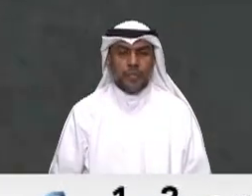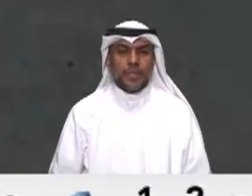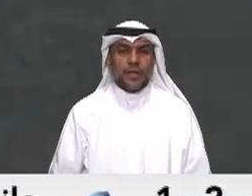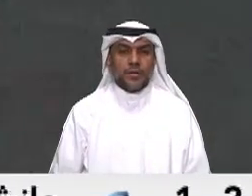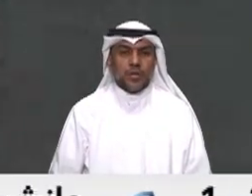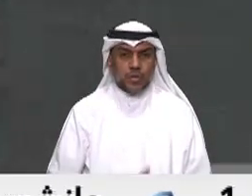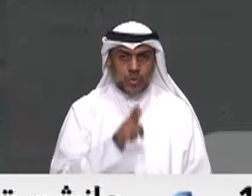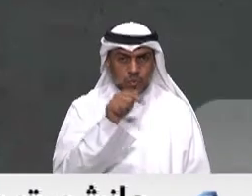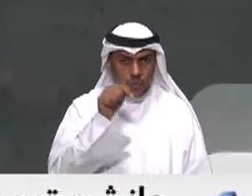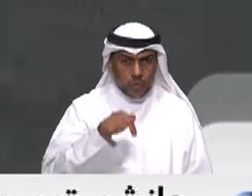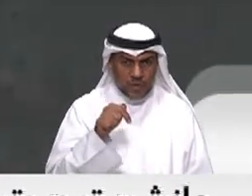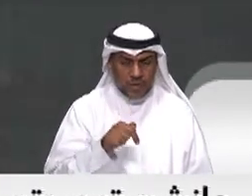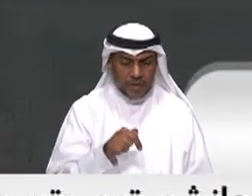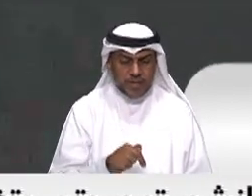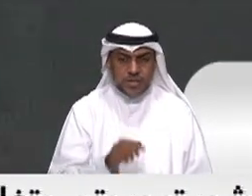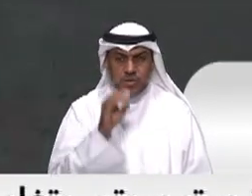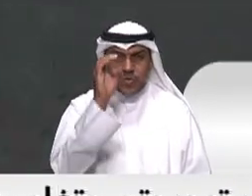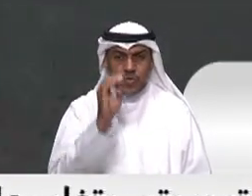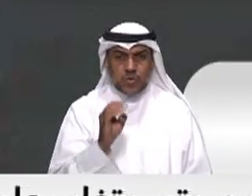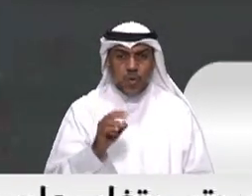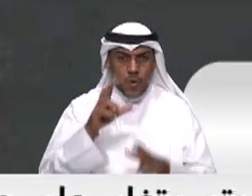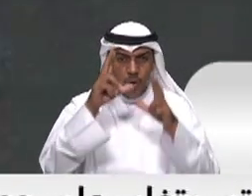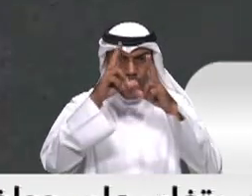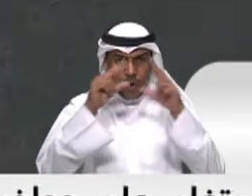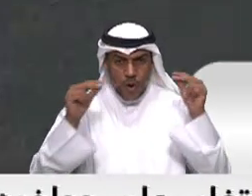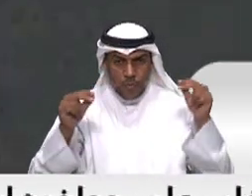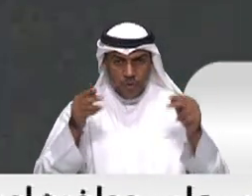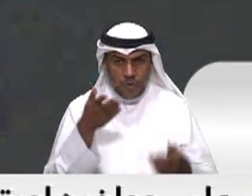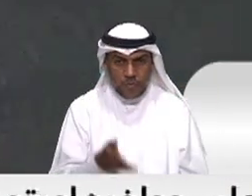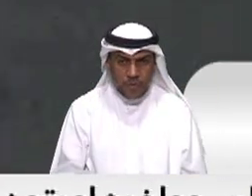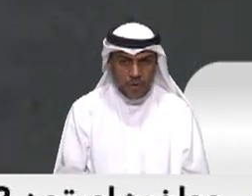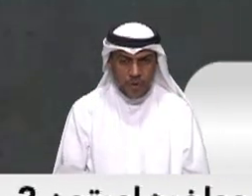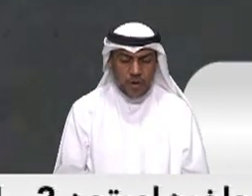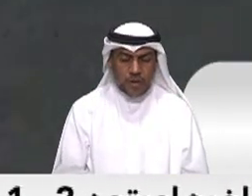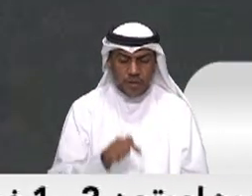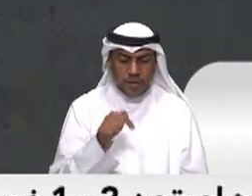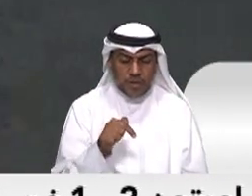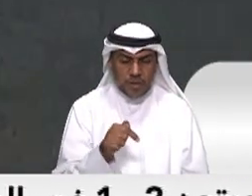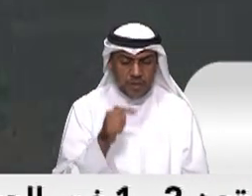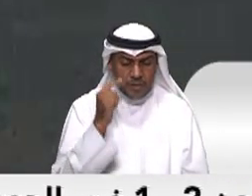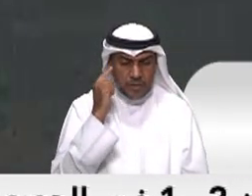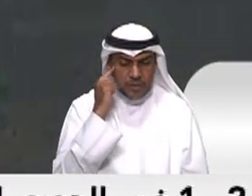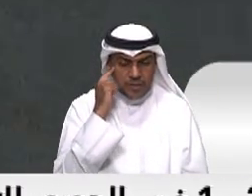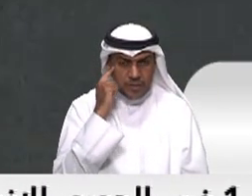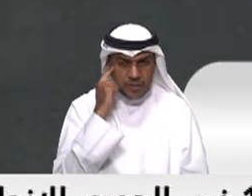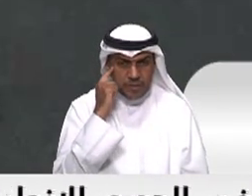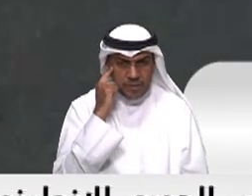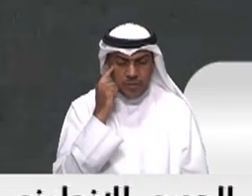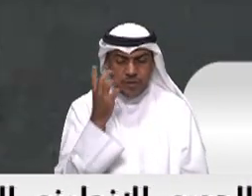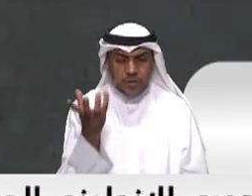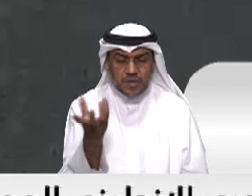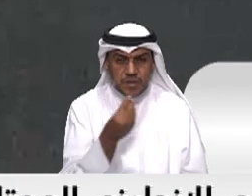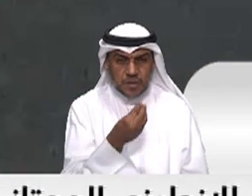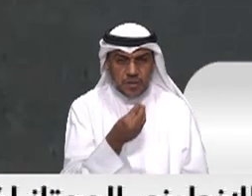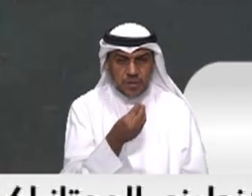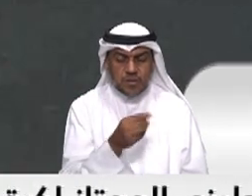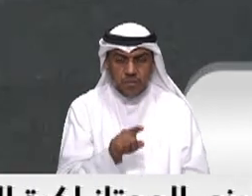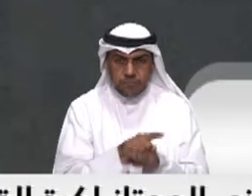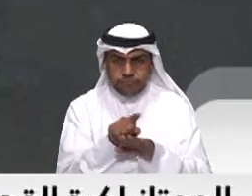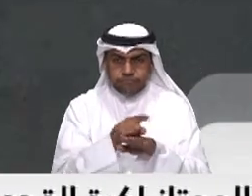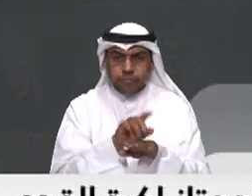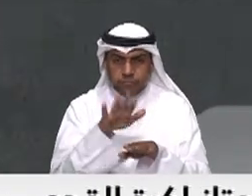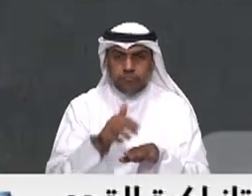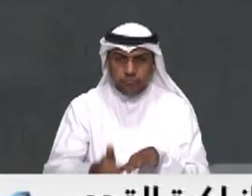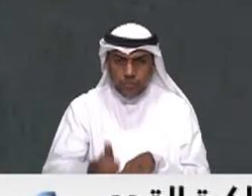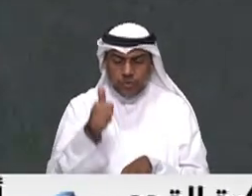من الجنوب اللبناني، حيث اليوم سجلت على ما يبدو دخول عدد من الدبابات